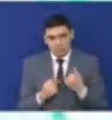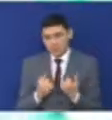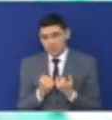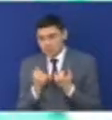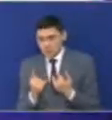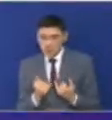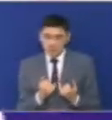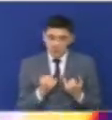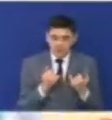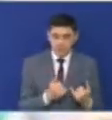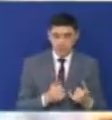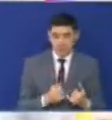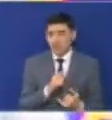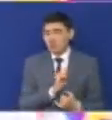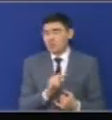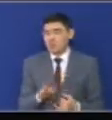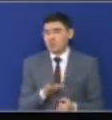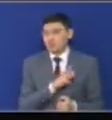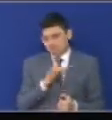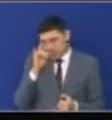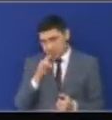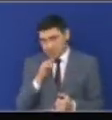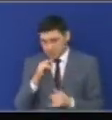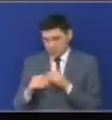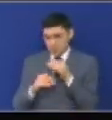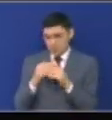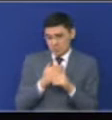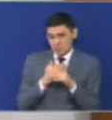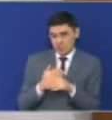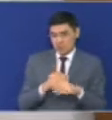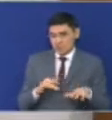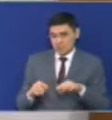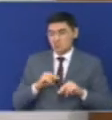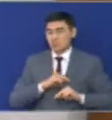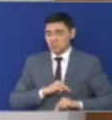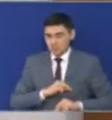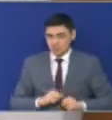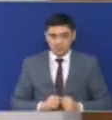нашей страны, внесших вклад в развитие независимого Казахстана.